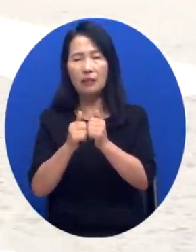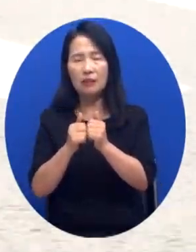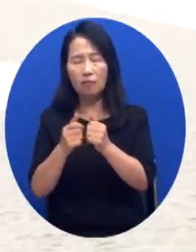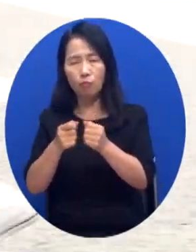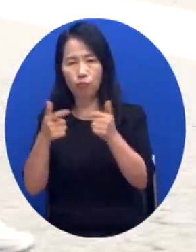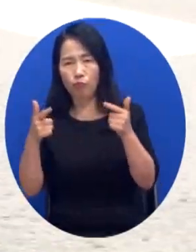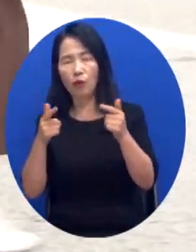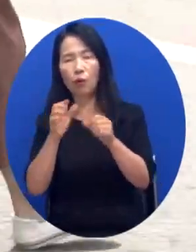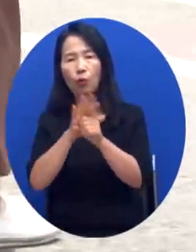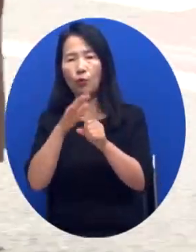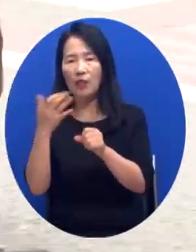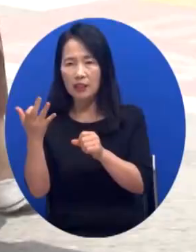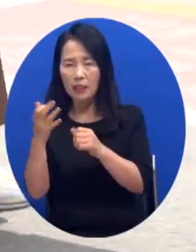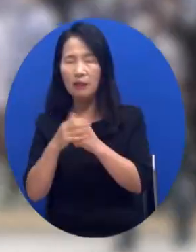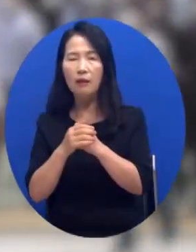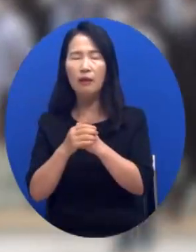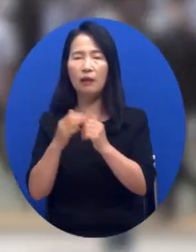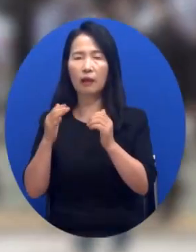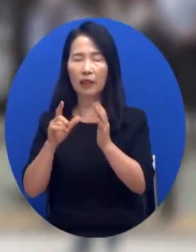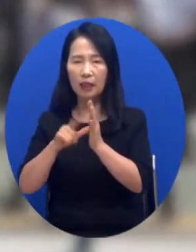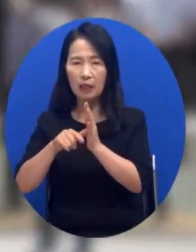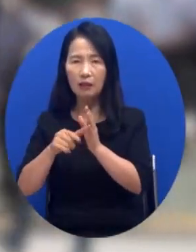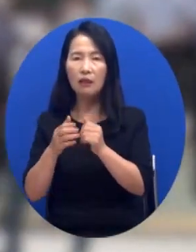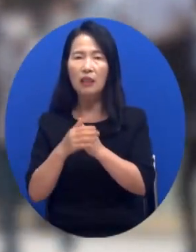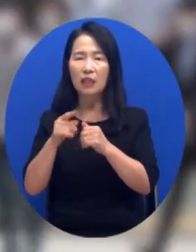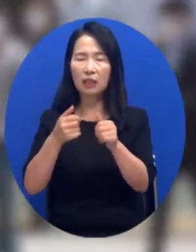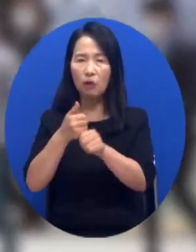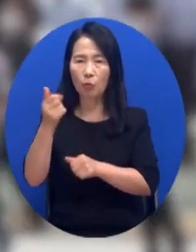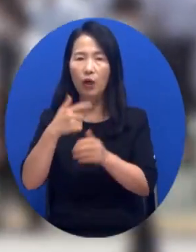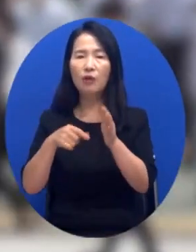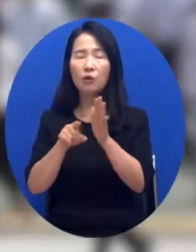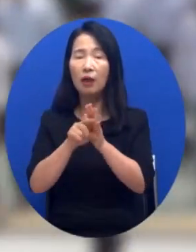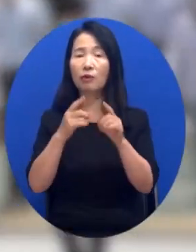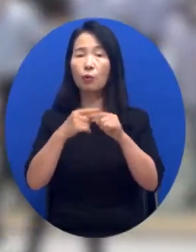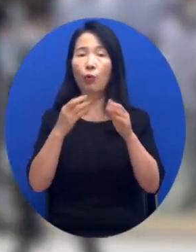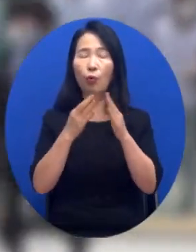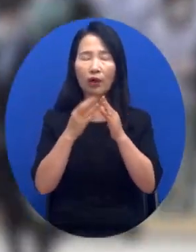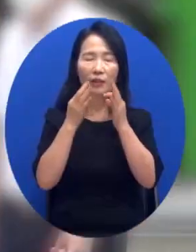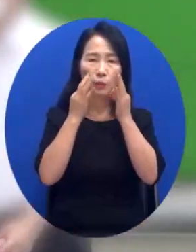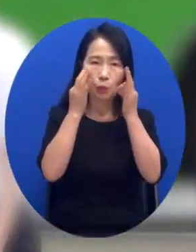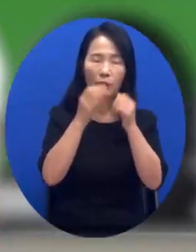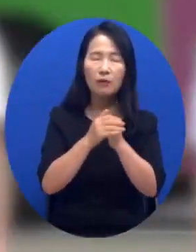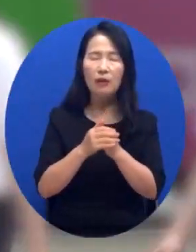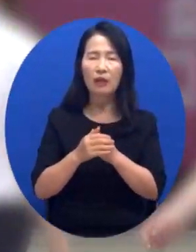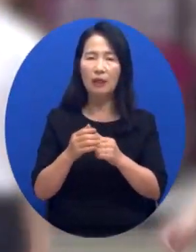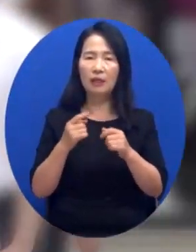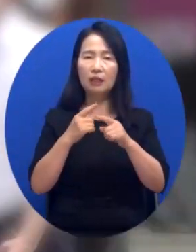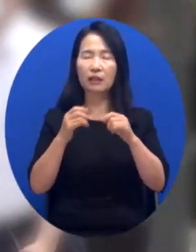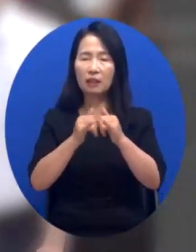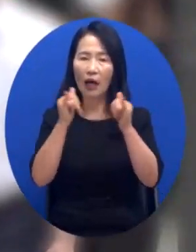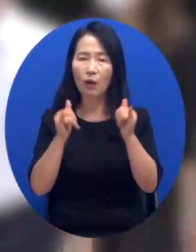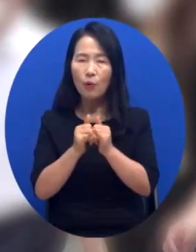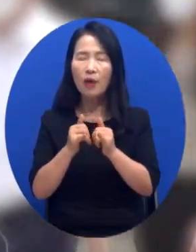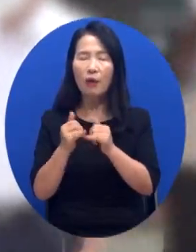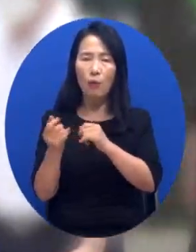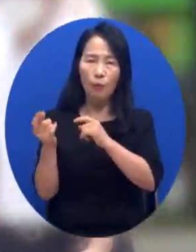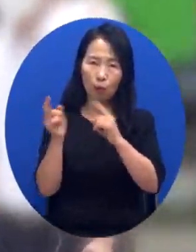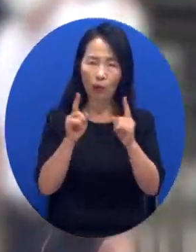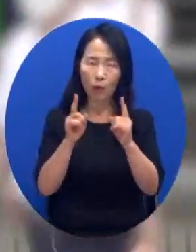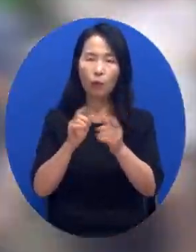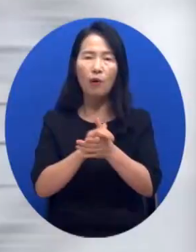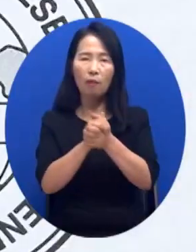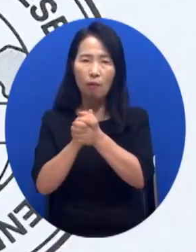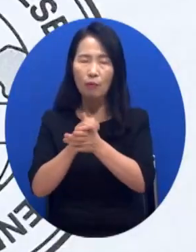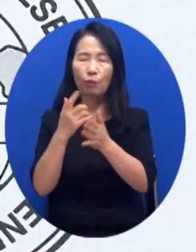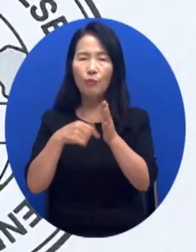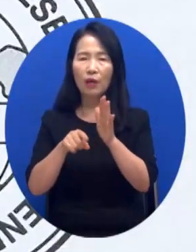시대. 이를 극복하기 위한 교회의 노력이 우리 사회 화해와 회복을 위한 큰 힘이 될 수 있길